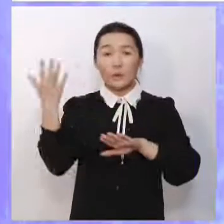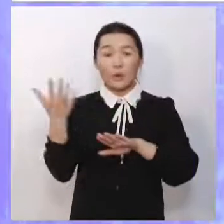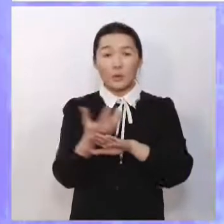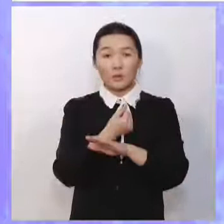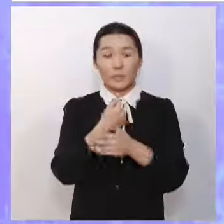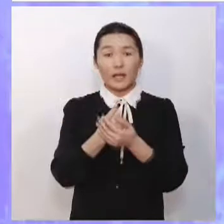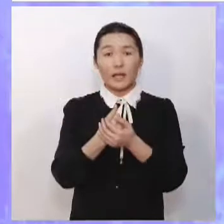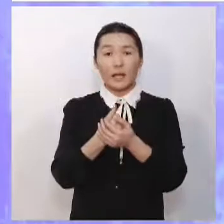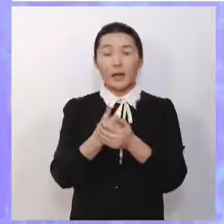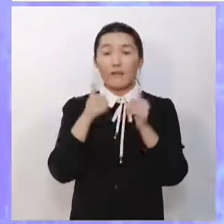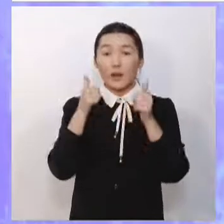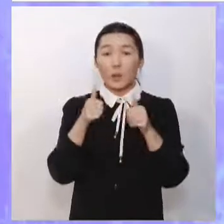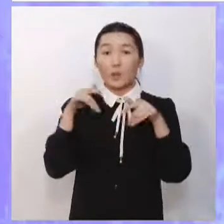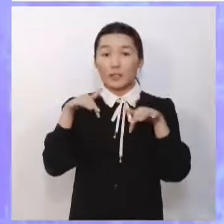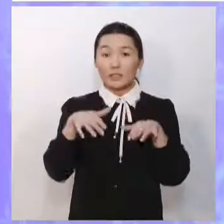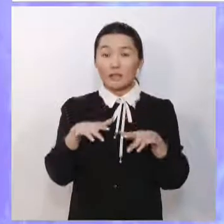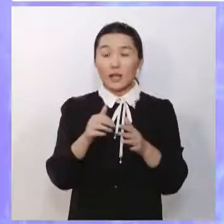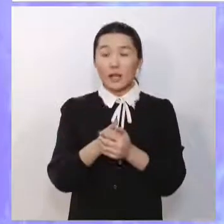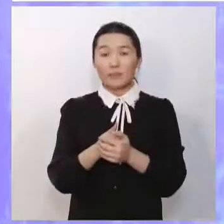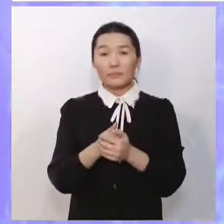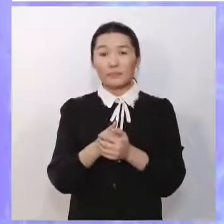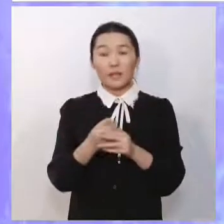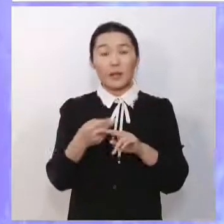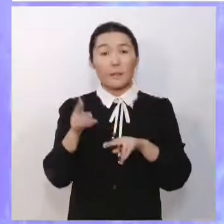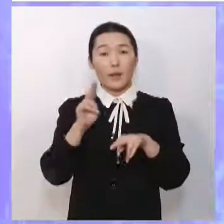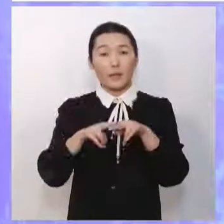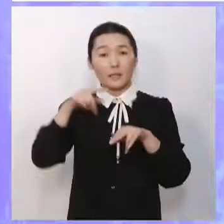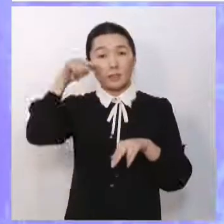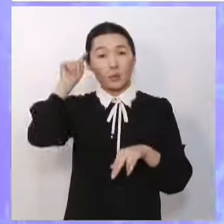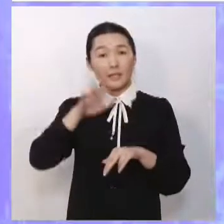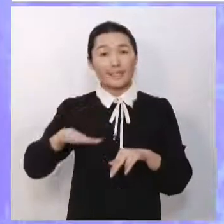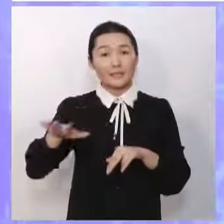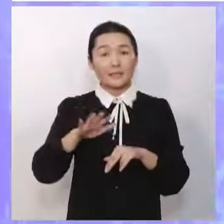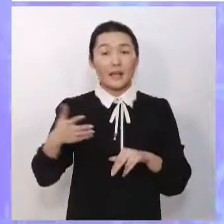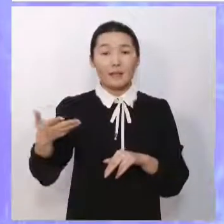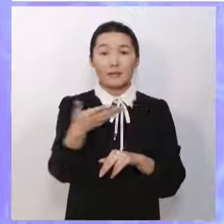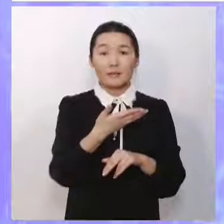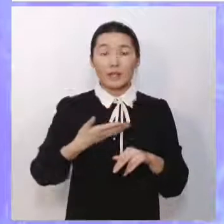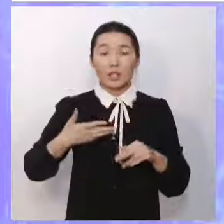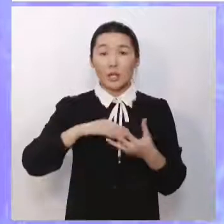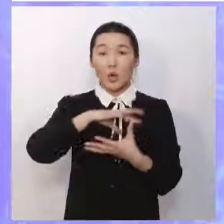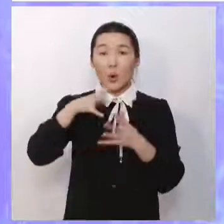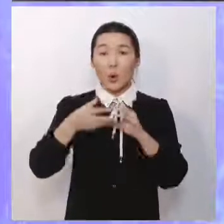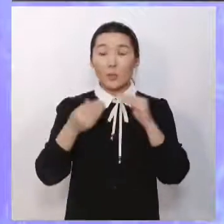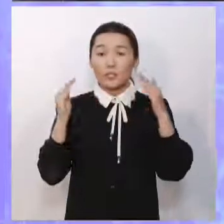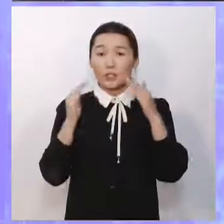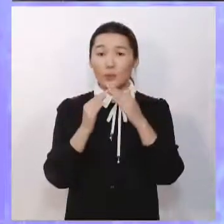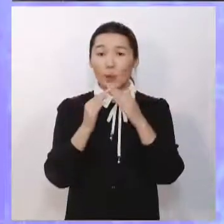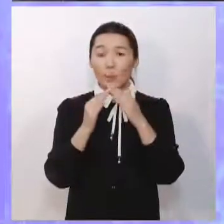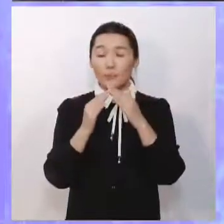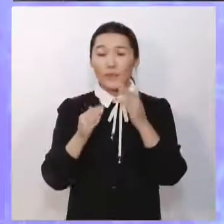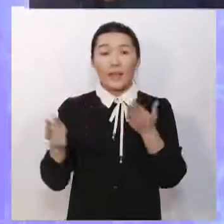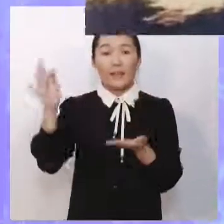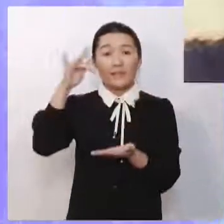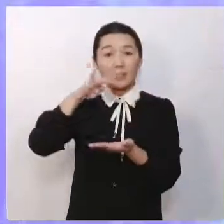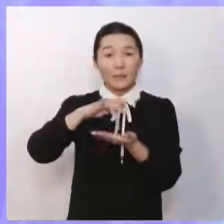делах. Именно поэтому Кыргызстан – наш общий дом. В самом центре Бишкека,